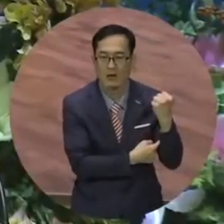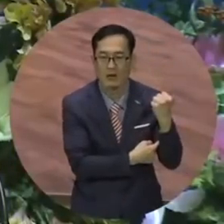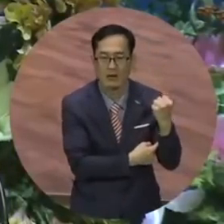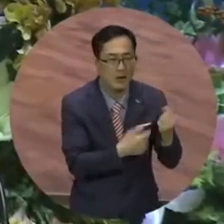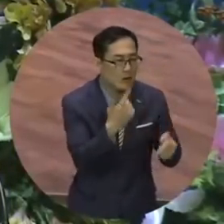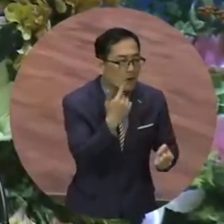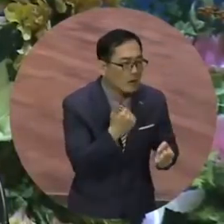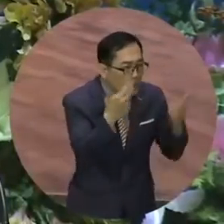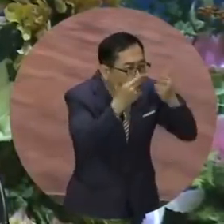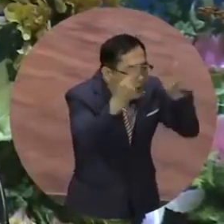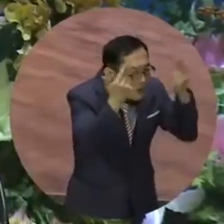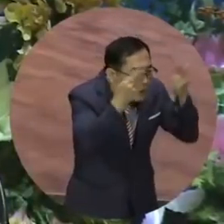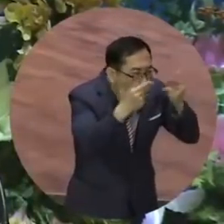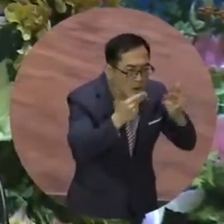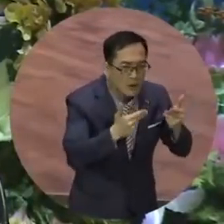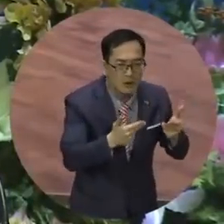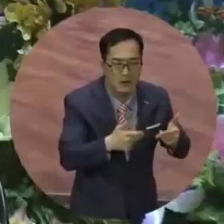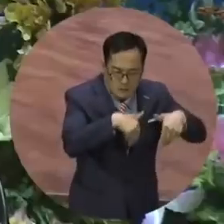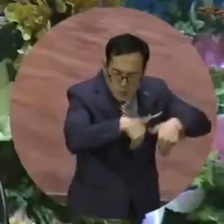다 다스려.